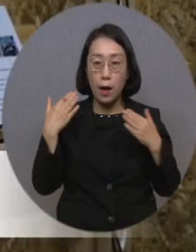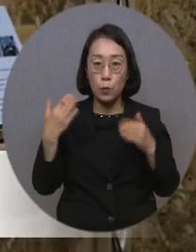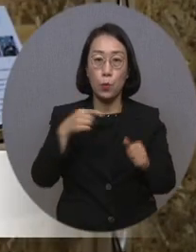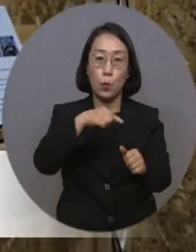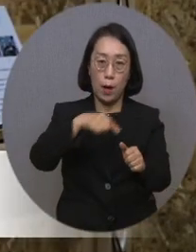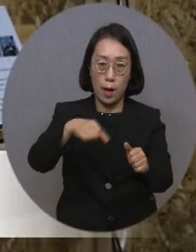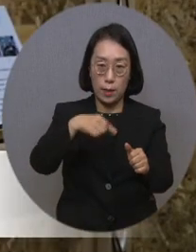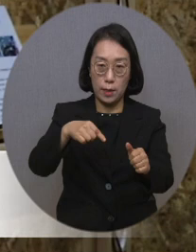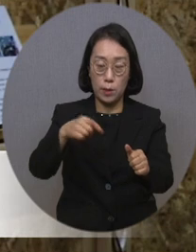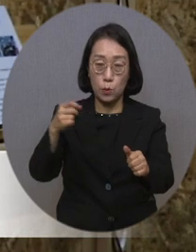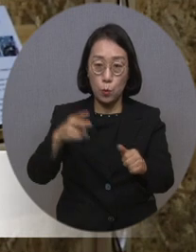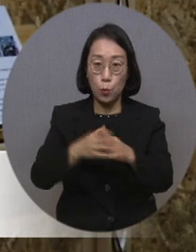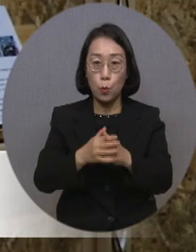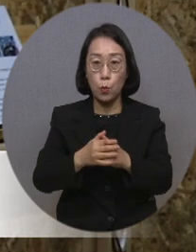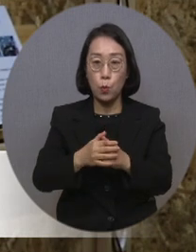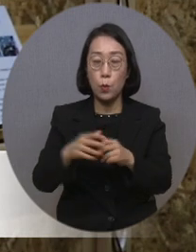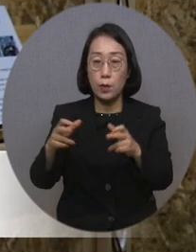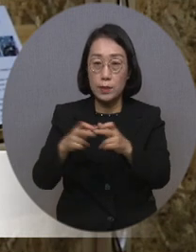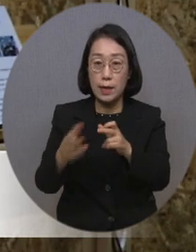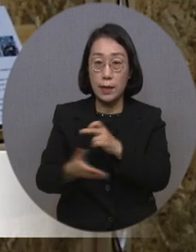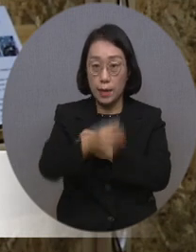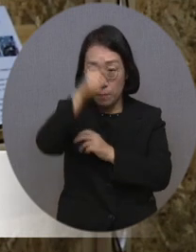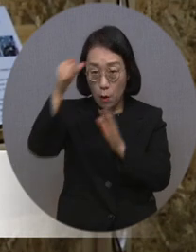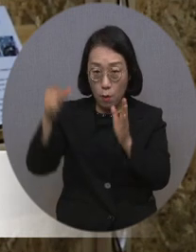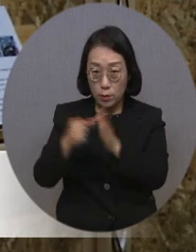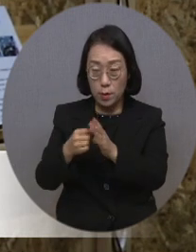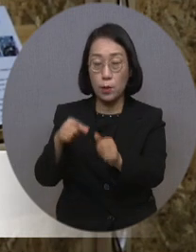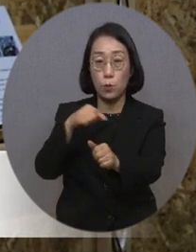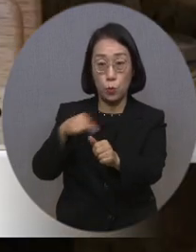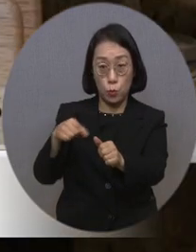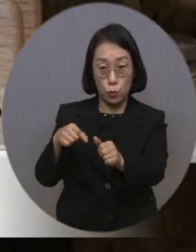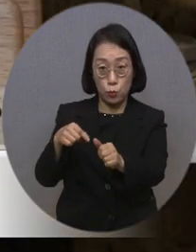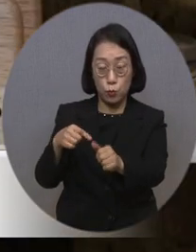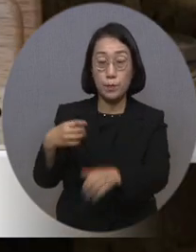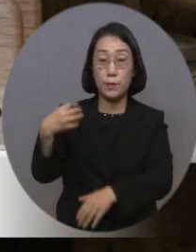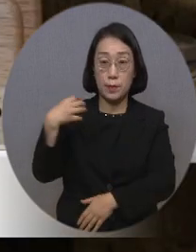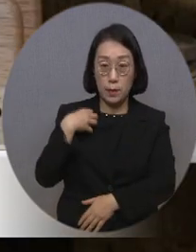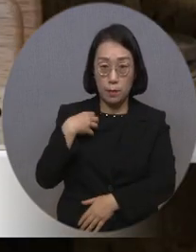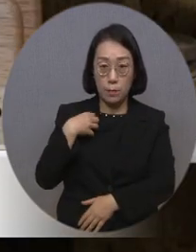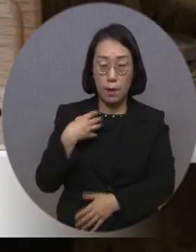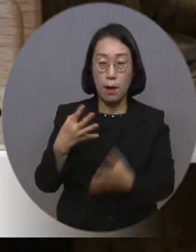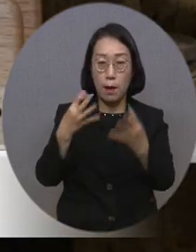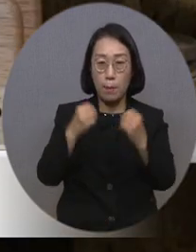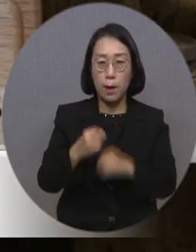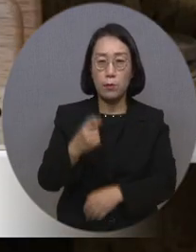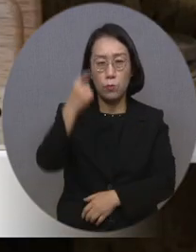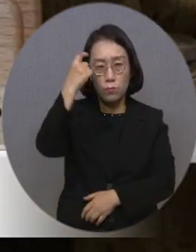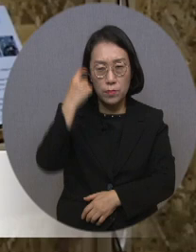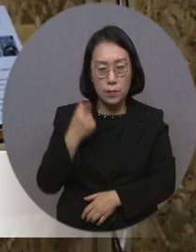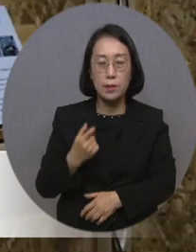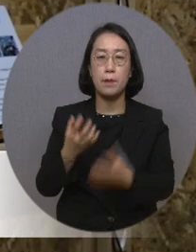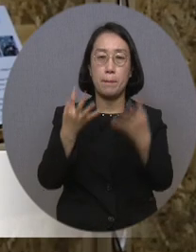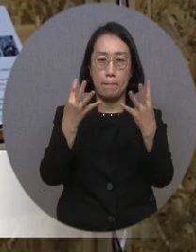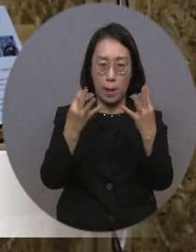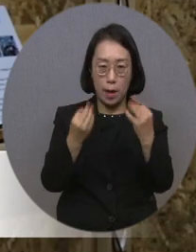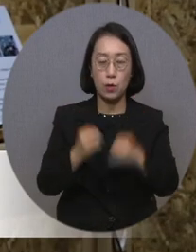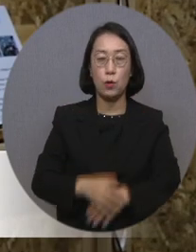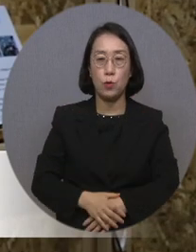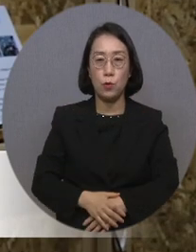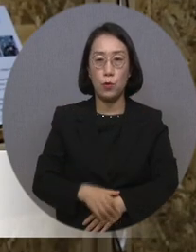나가고 또 장애인 평생학습을 하다 보면서 많은 것을 제 자신이 느끼고 있습니다